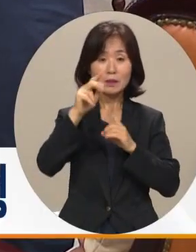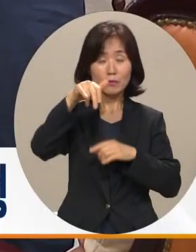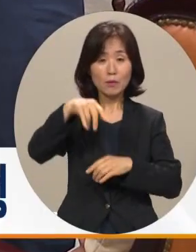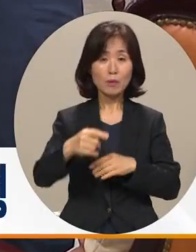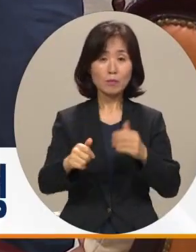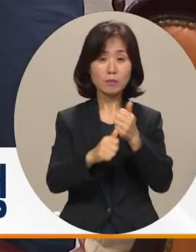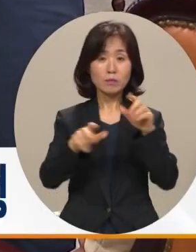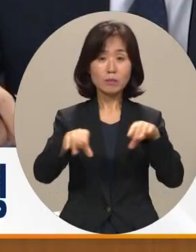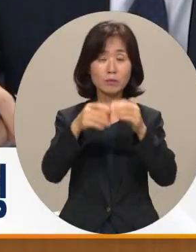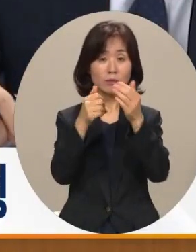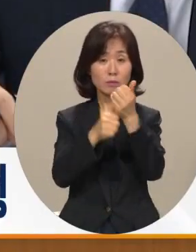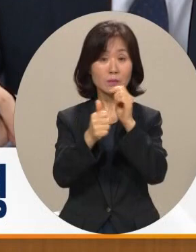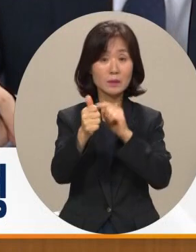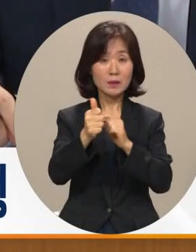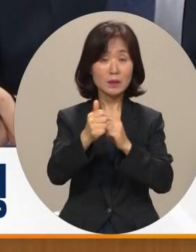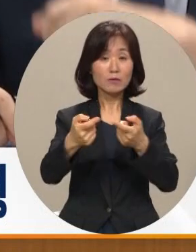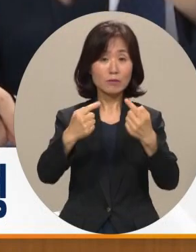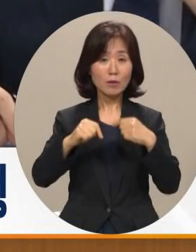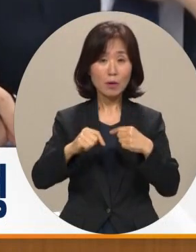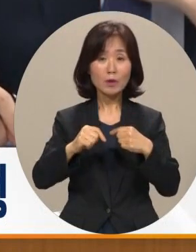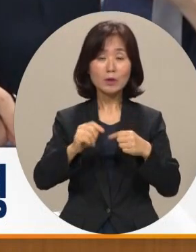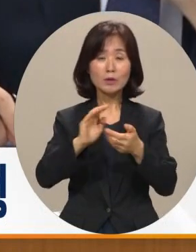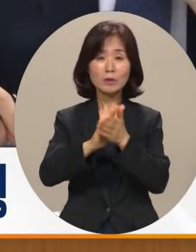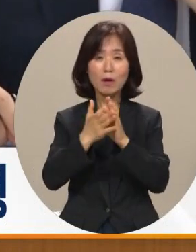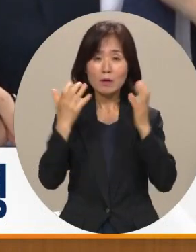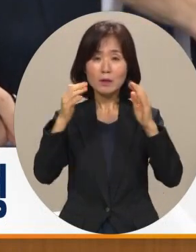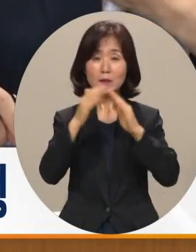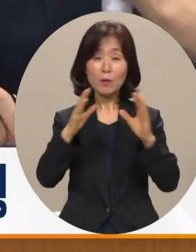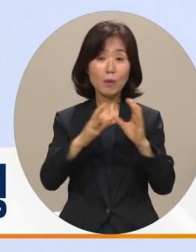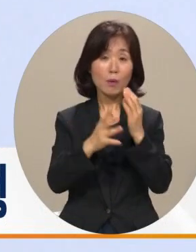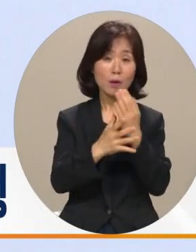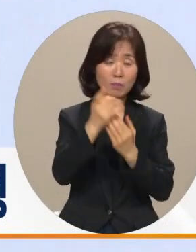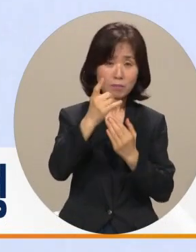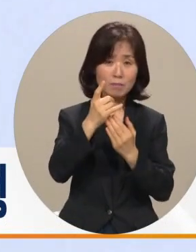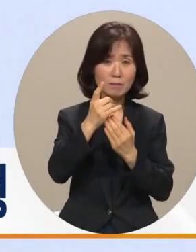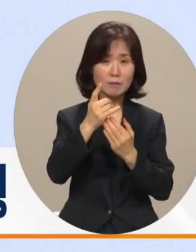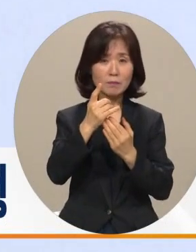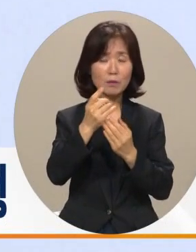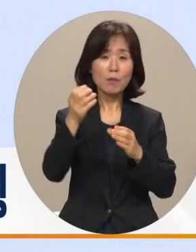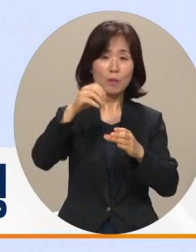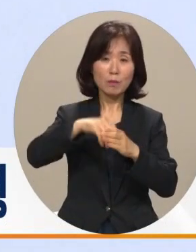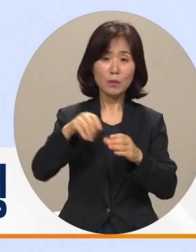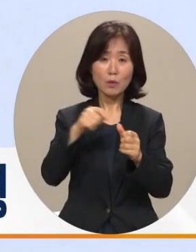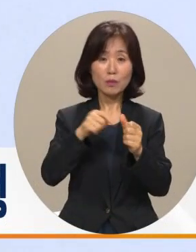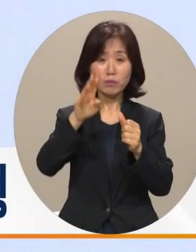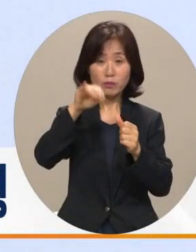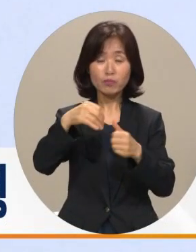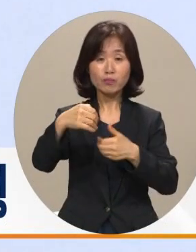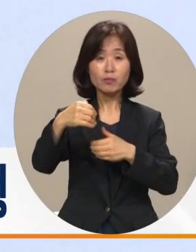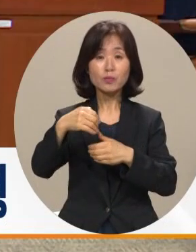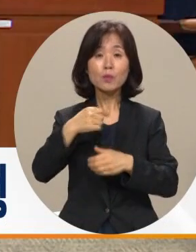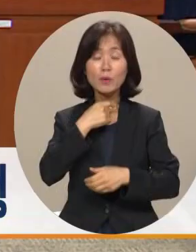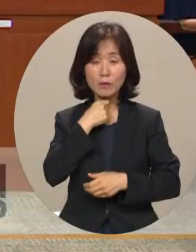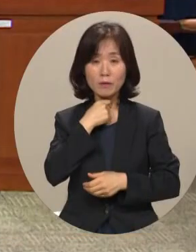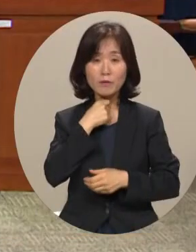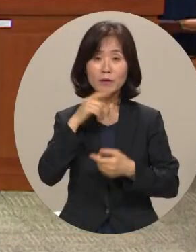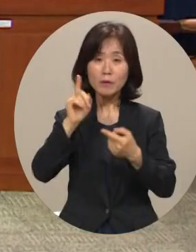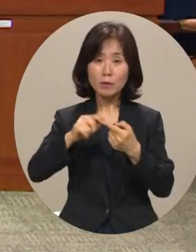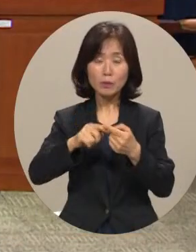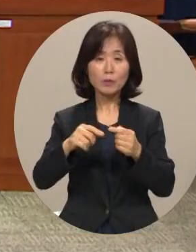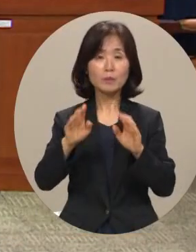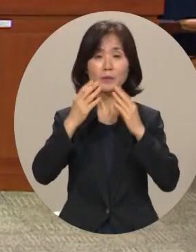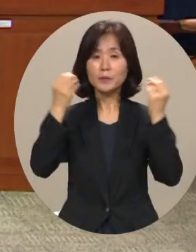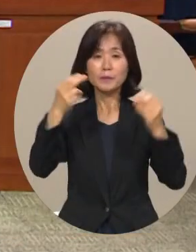출석한 가운데 조만간 발표될 유보통합 추진 방안이 포함되면서 교육부의 요구에 따라 비공개로 진행됩니다 하지만